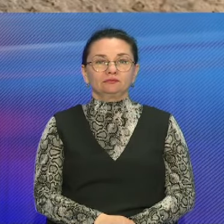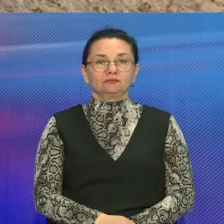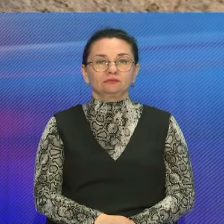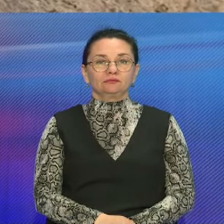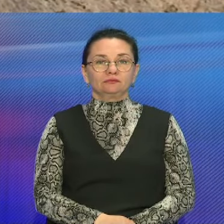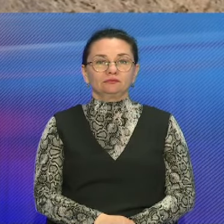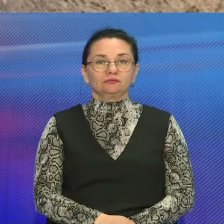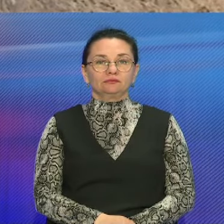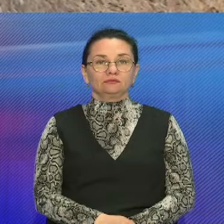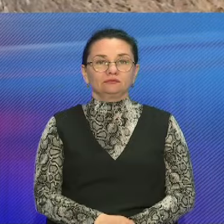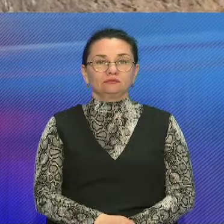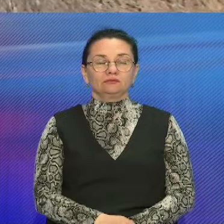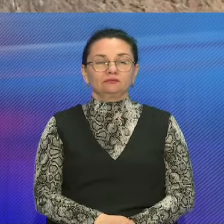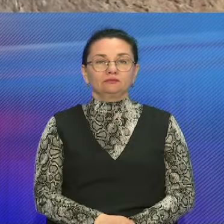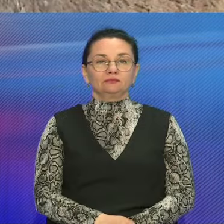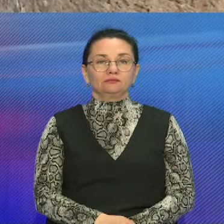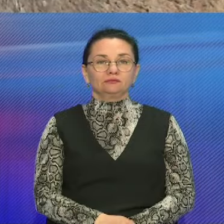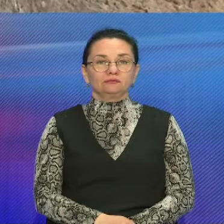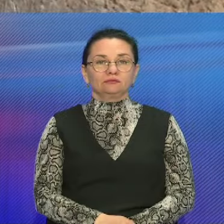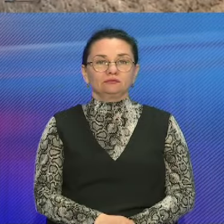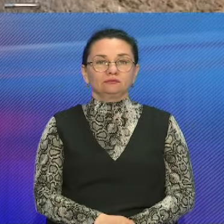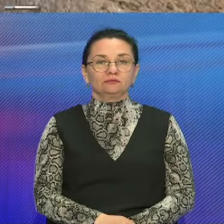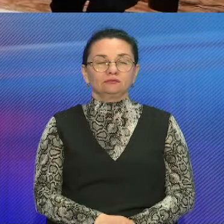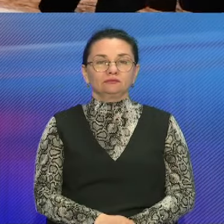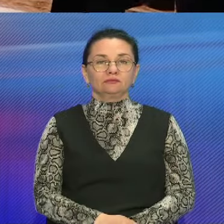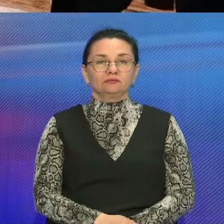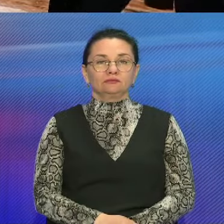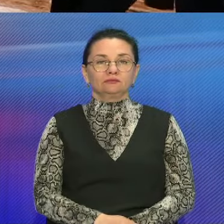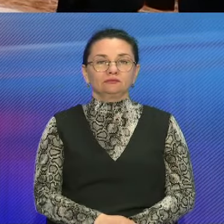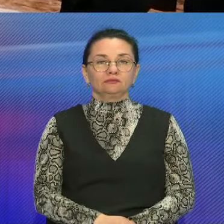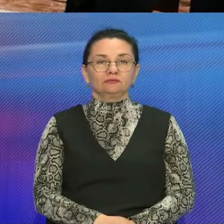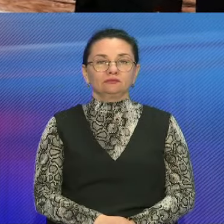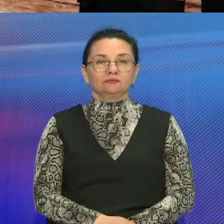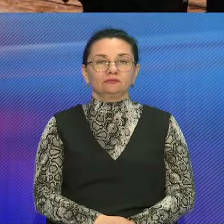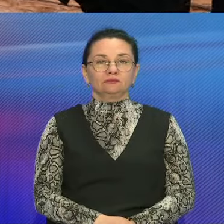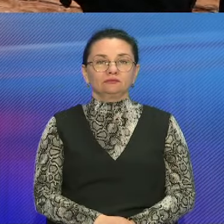беречь Беларусь так же горячо и самозабвенно, как и мы.